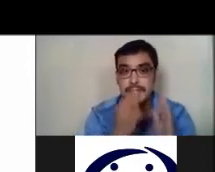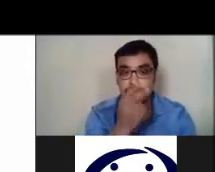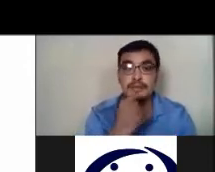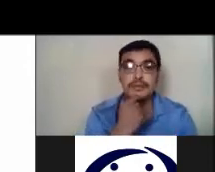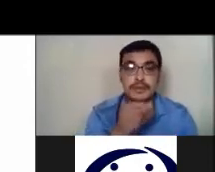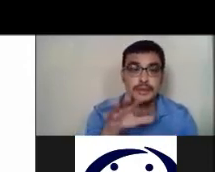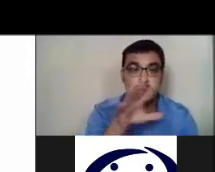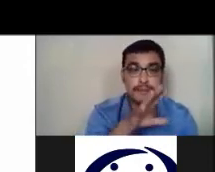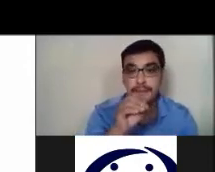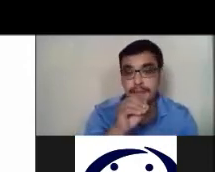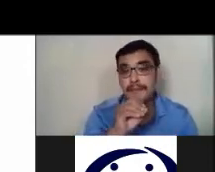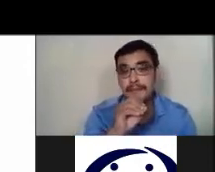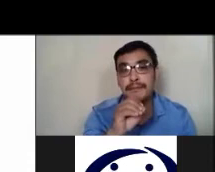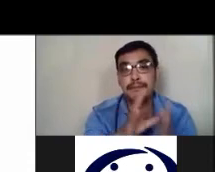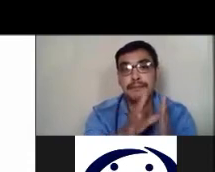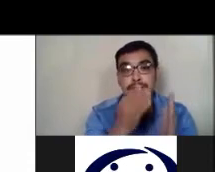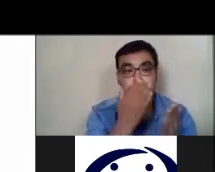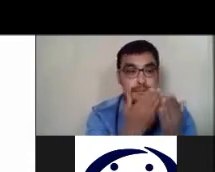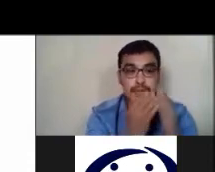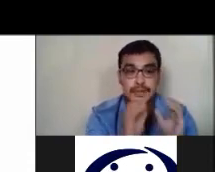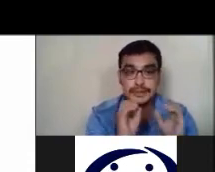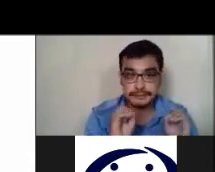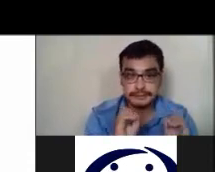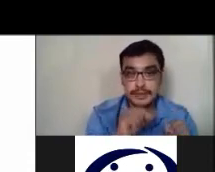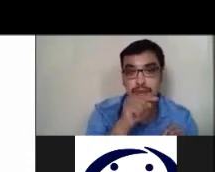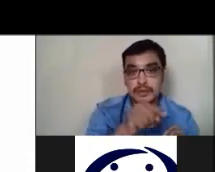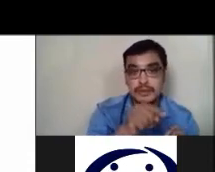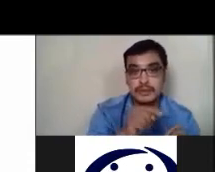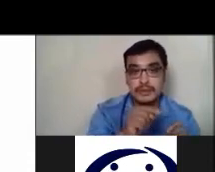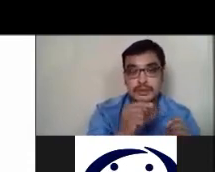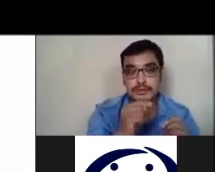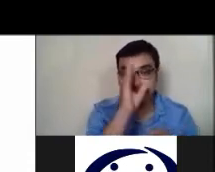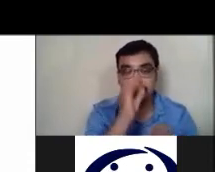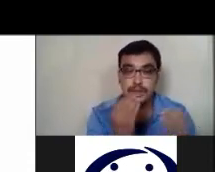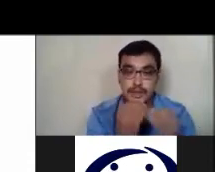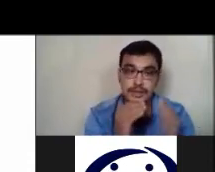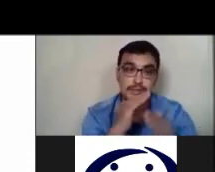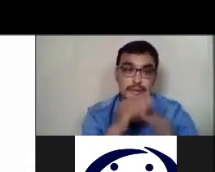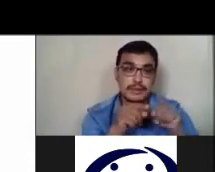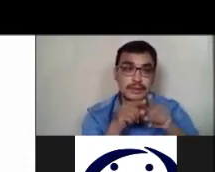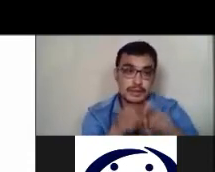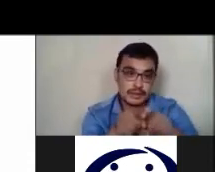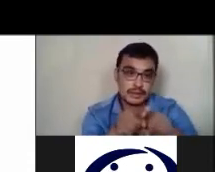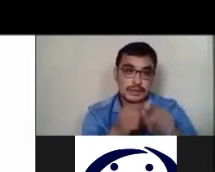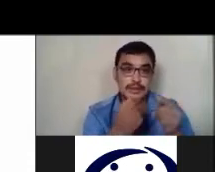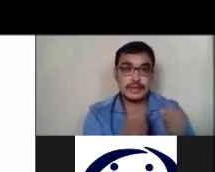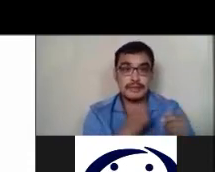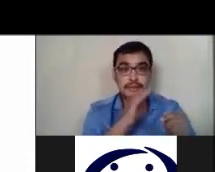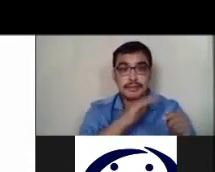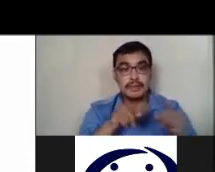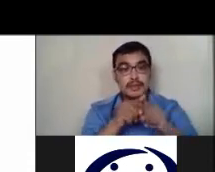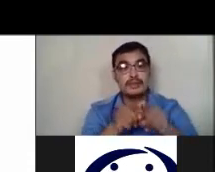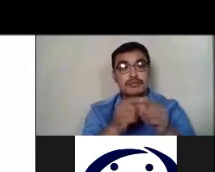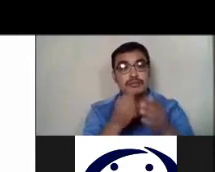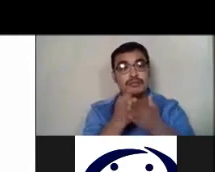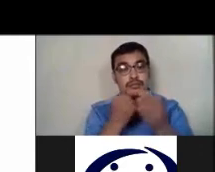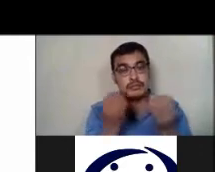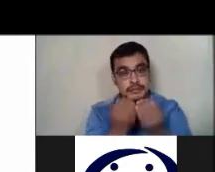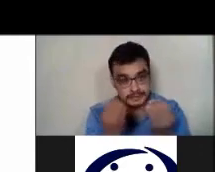त मैले यहाँ पढ्दिनँ, तर विशेष गरी परिवारसँग नातदारसँग सहयोग लिने, छिमेकीसँग सहयोग